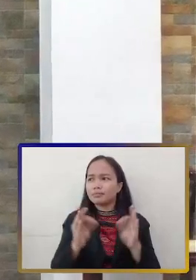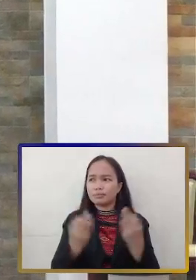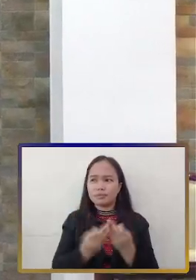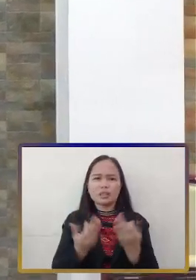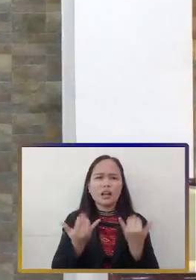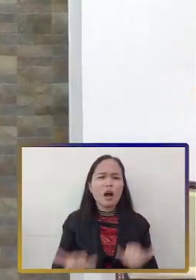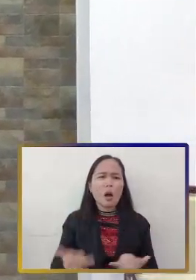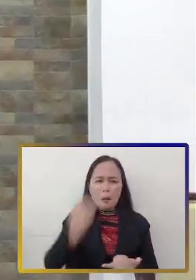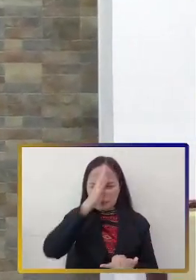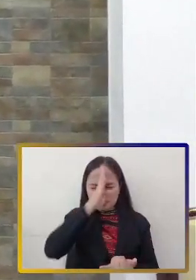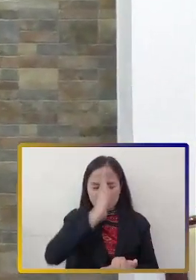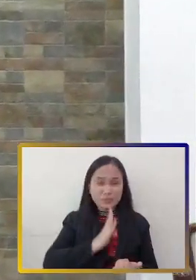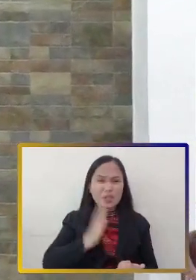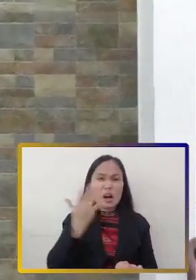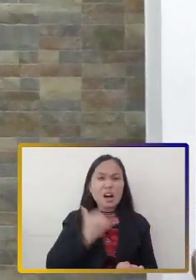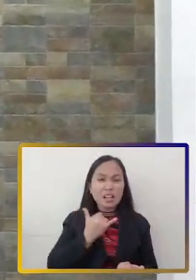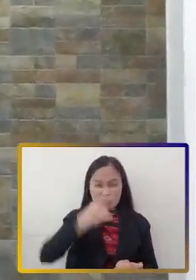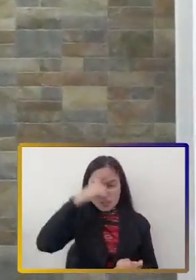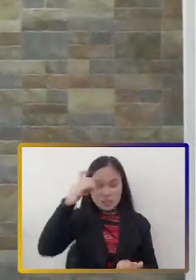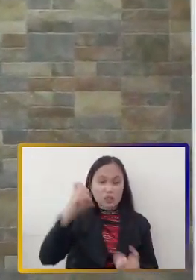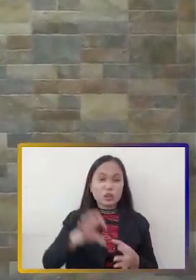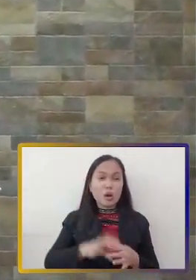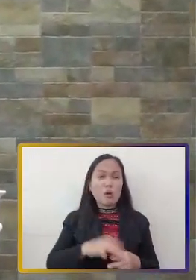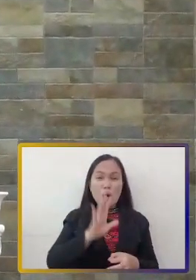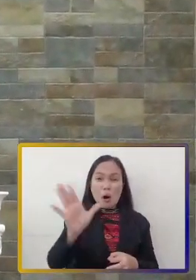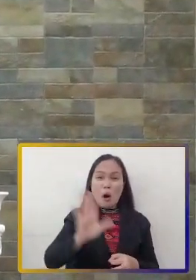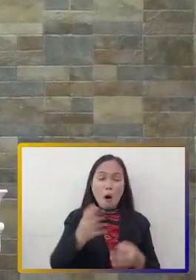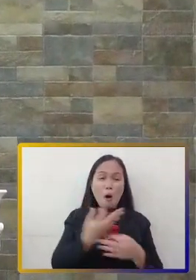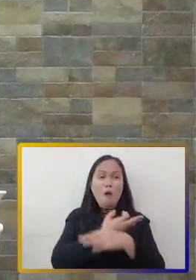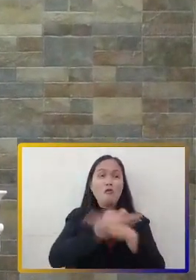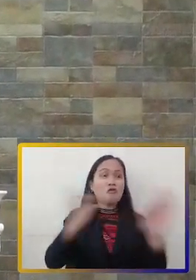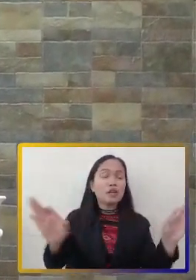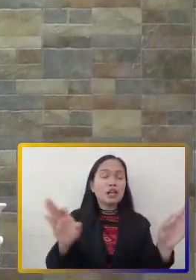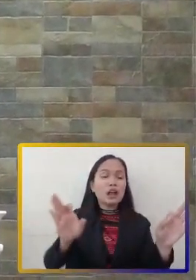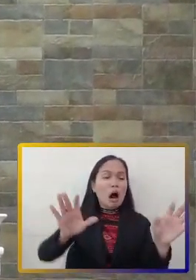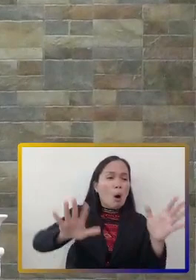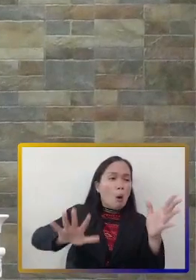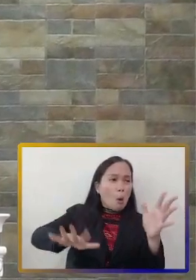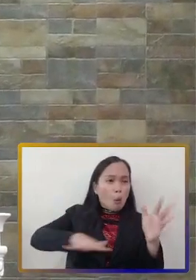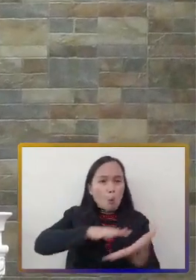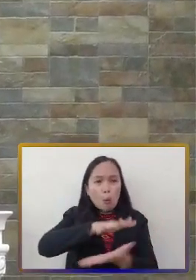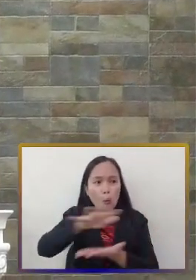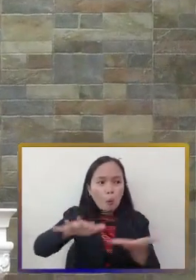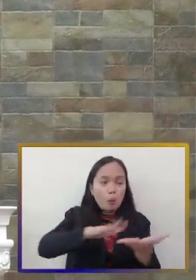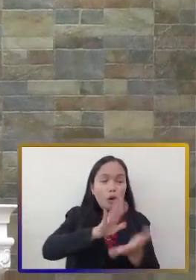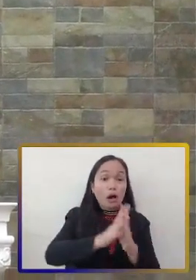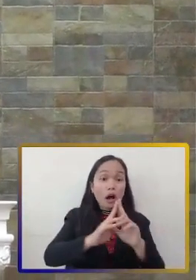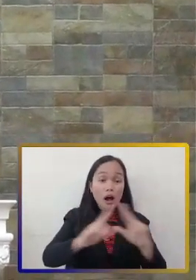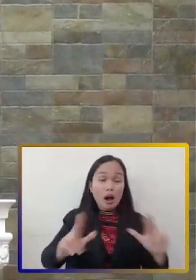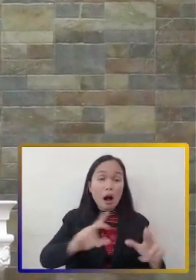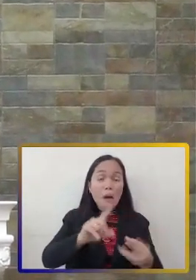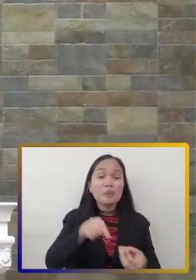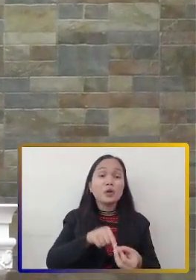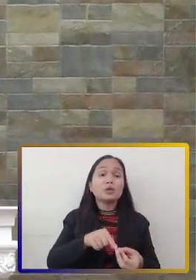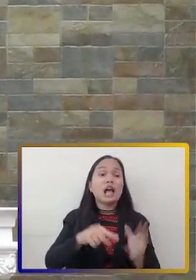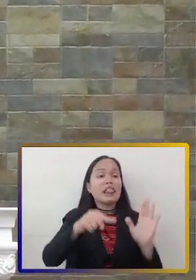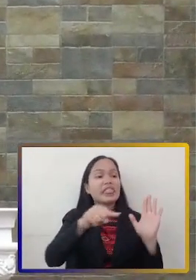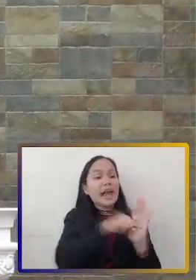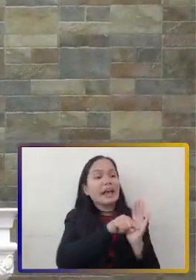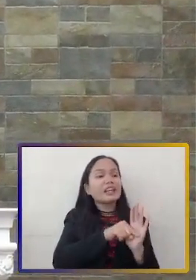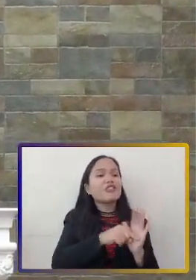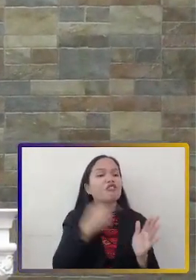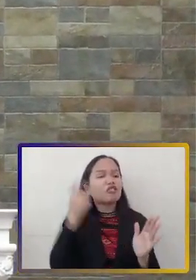nasisira sapagkat ang malayang nakakagalaw sa buong tahanan po natin ay yung negative thought ng mga asawang